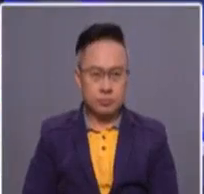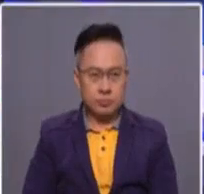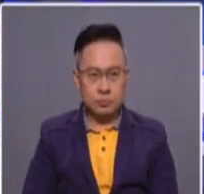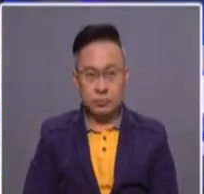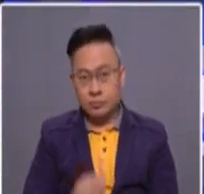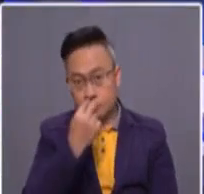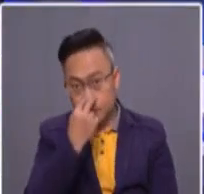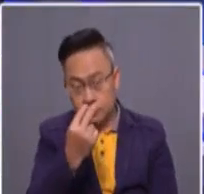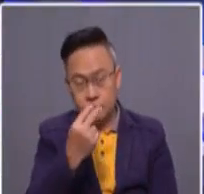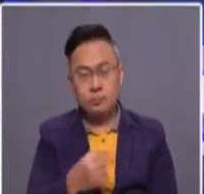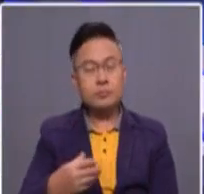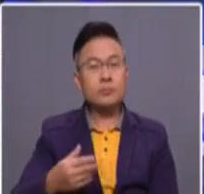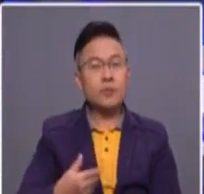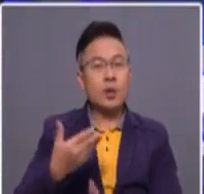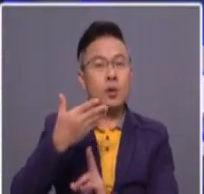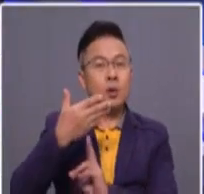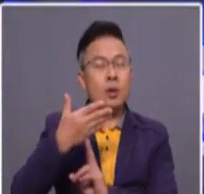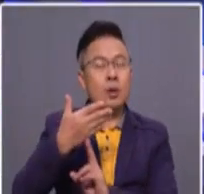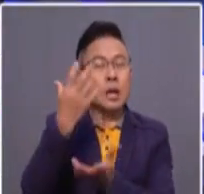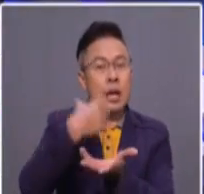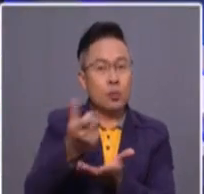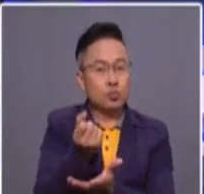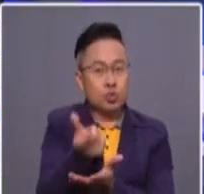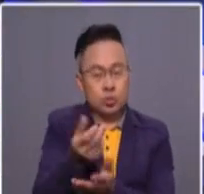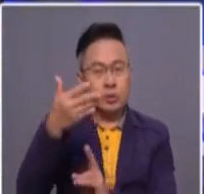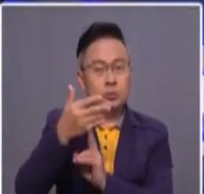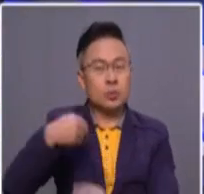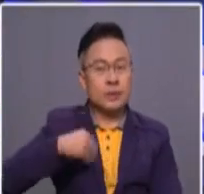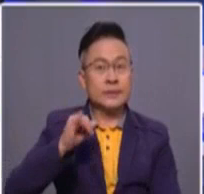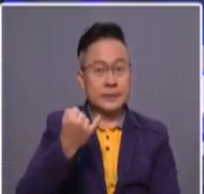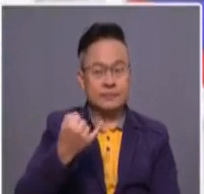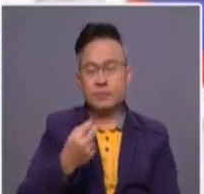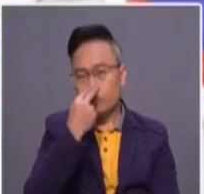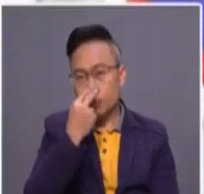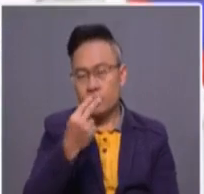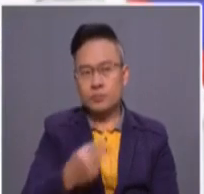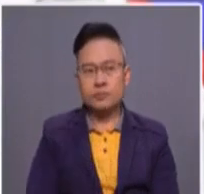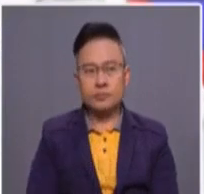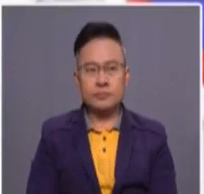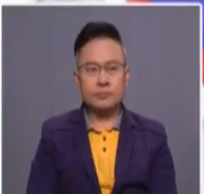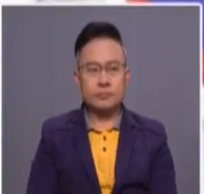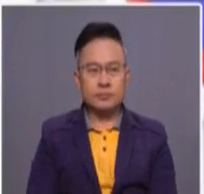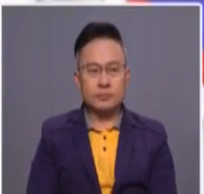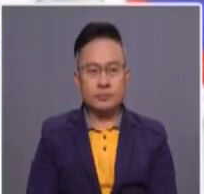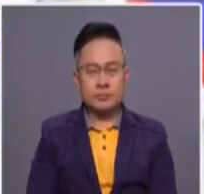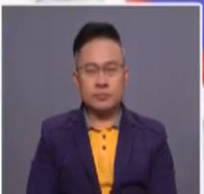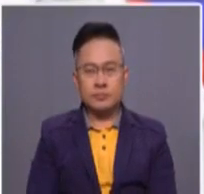หน้าล่าสุดนะคะในพื้นที่ที่จุฬาซอย10กันกับคุณสมศักดิ์อยู่ประพัดนะคะก่อติดสถานการณ์ที่นั่นรายงานสดเข้ามาค่ะเชิญค่